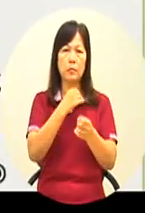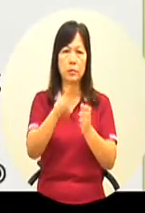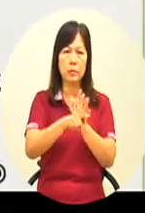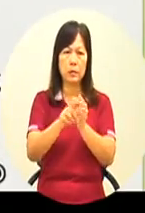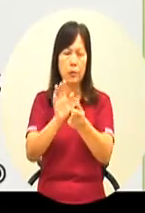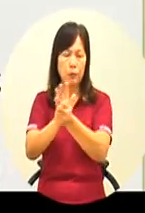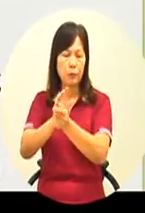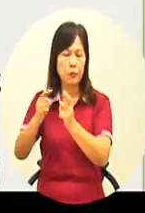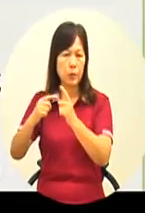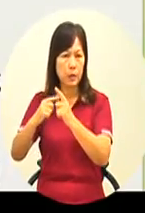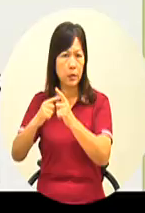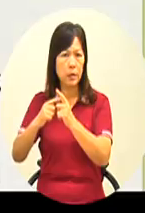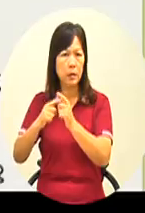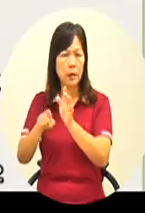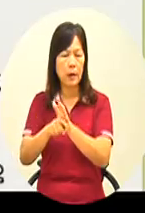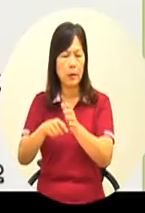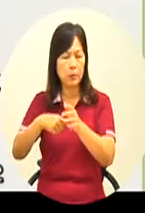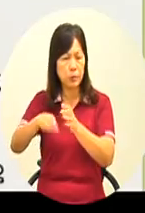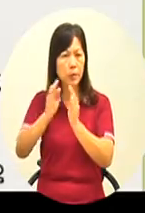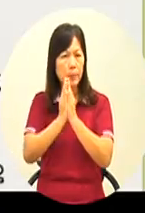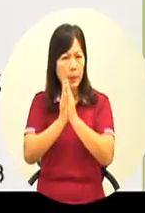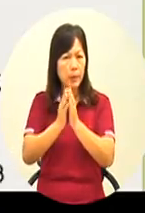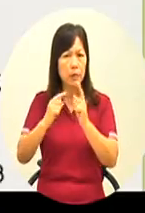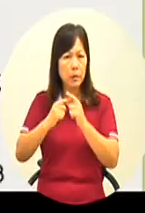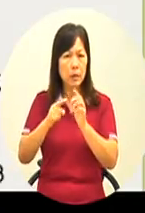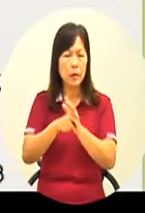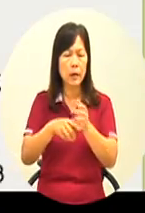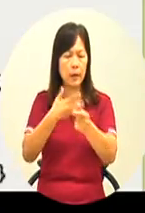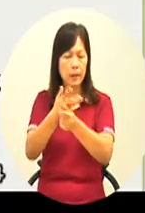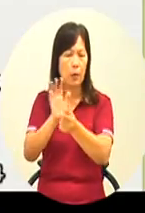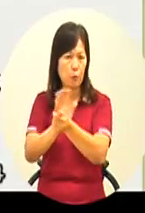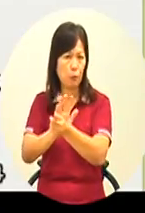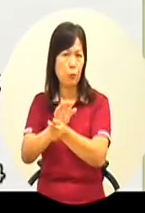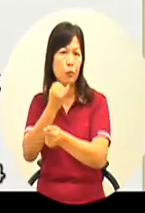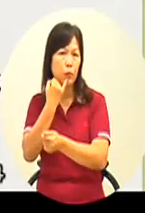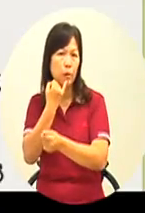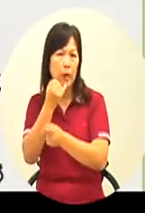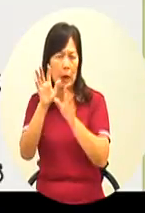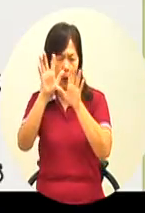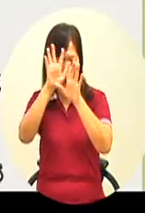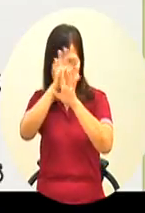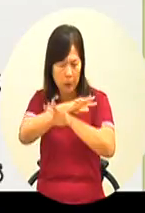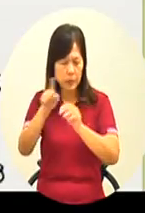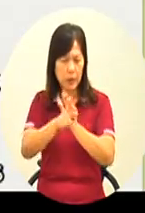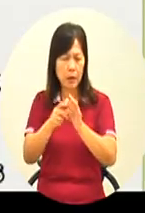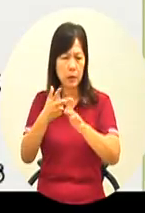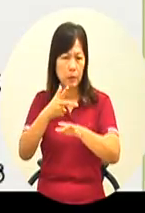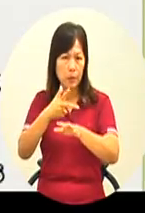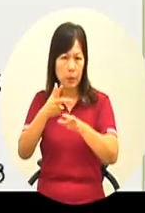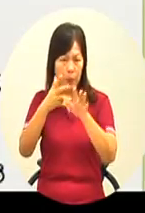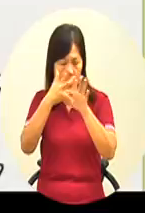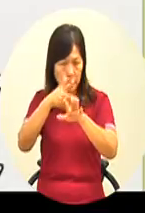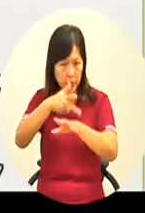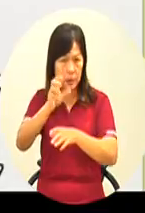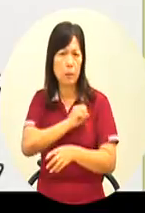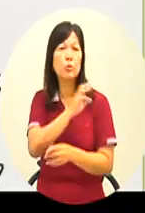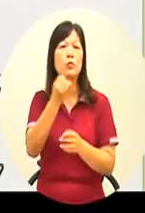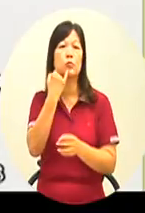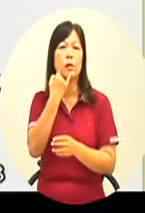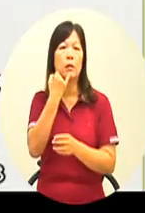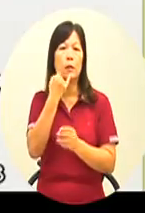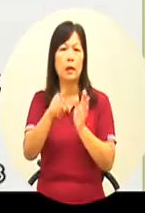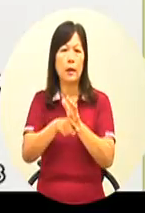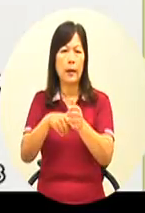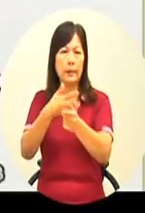锻炼一些人，会当提供这方面的服务了。晚上可以规划到七点结束营业，除了供超商市民感